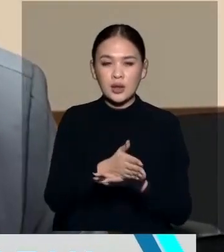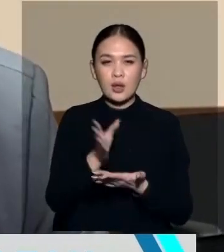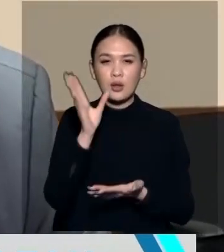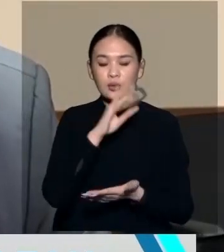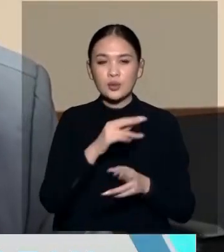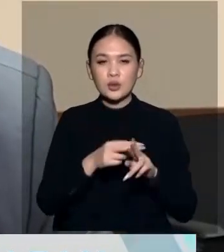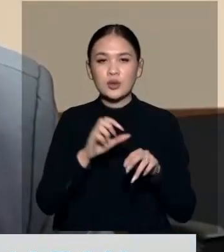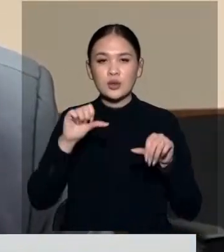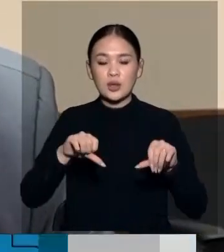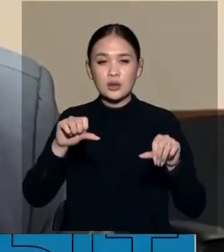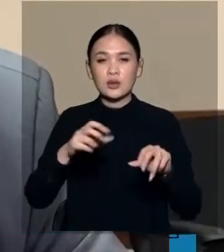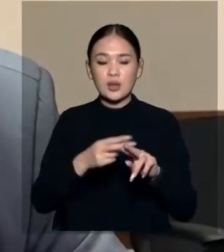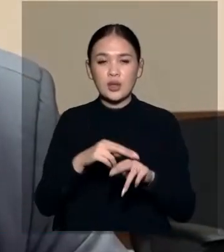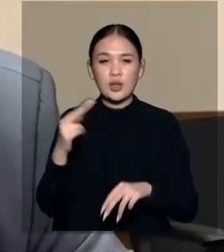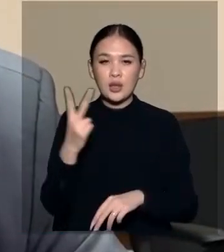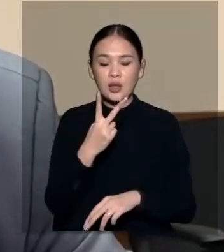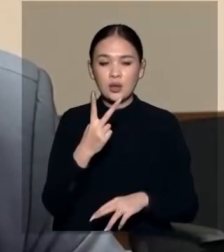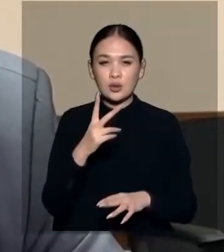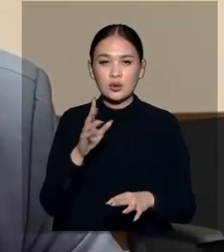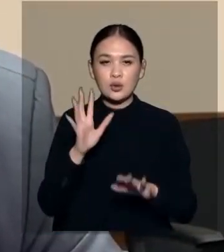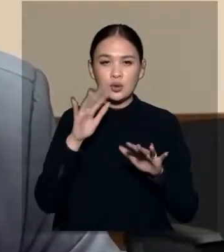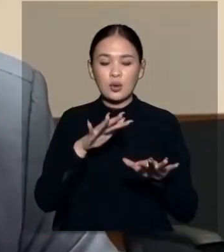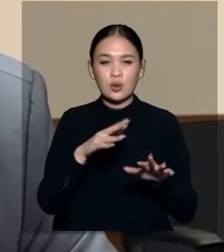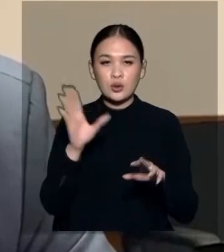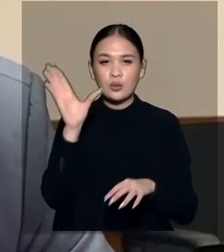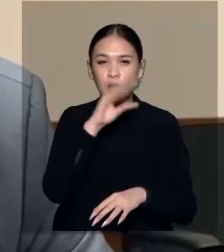Мына станциялар сол екі толқынның таралу негізіне